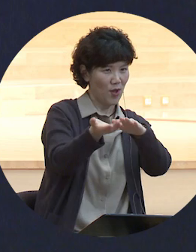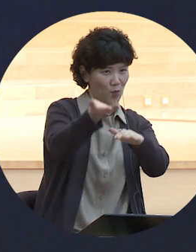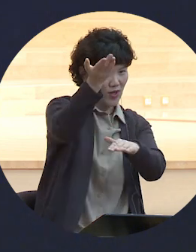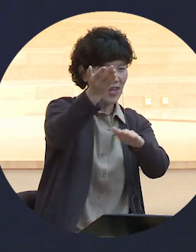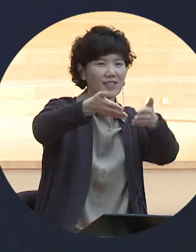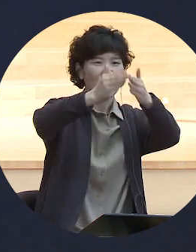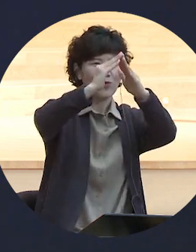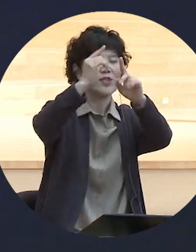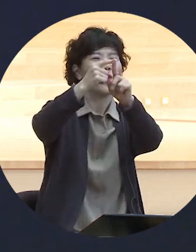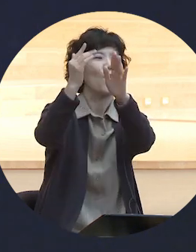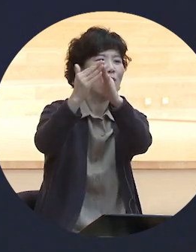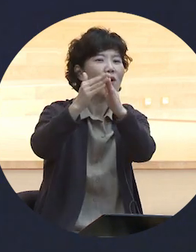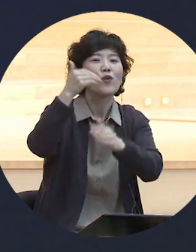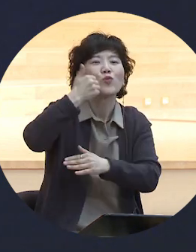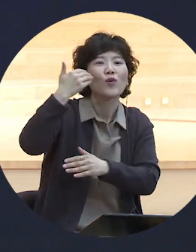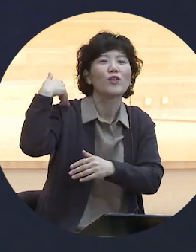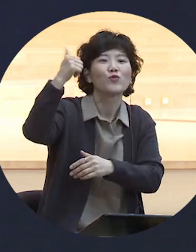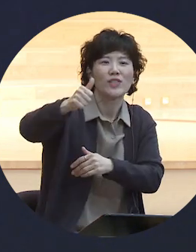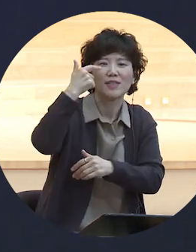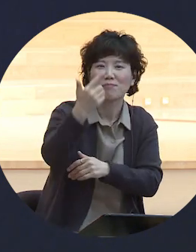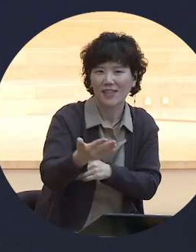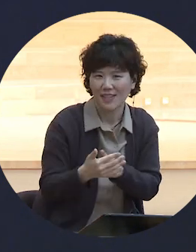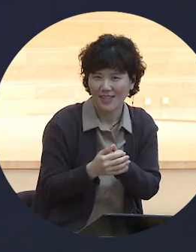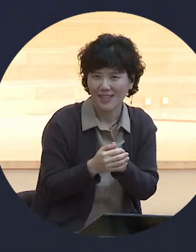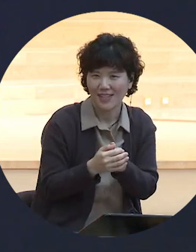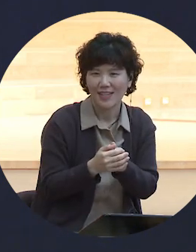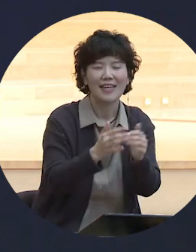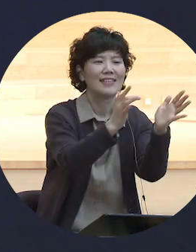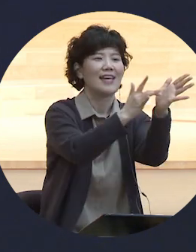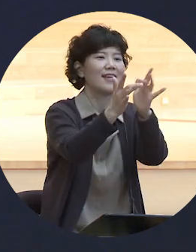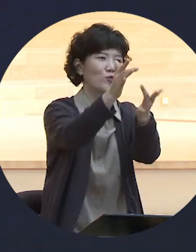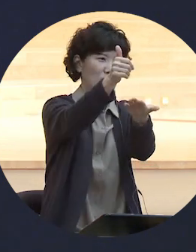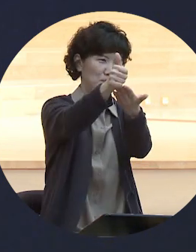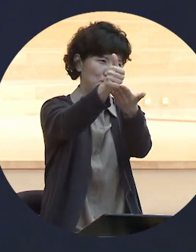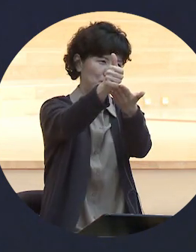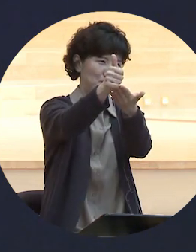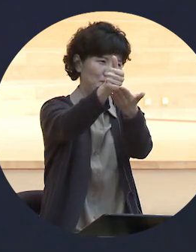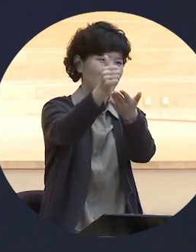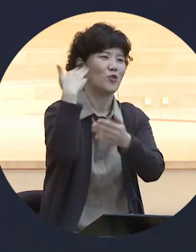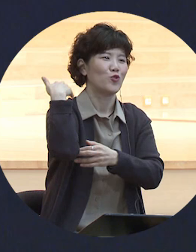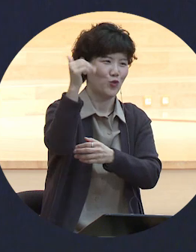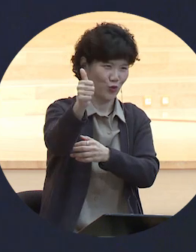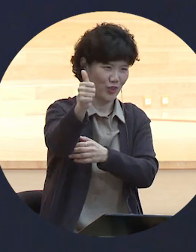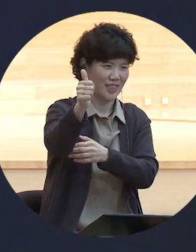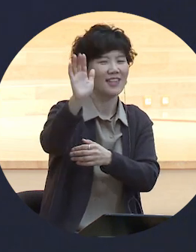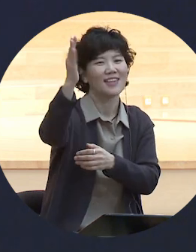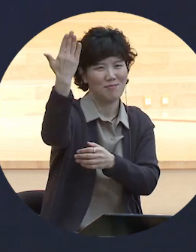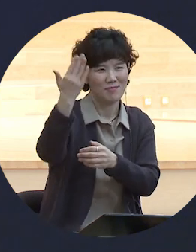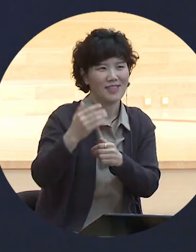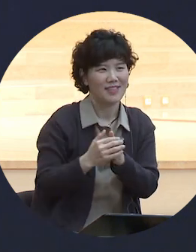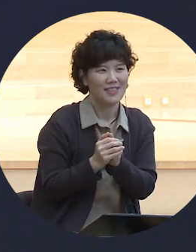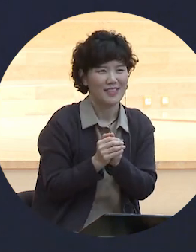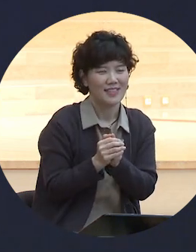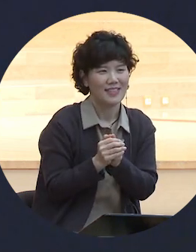교회 누가 주인이냐? 예수님이 주인 되시는 교회.